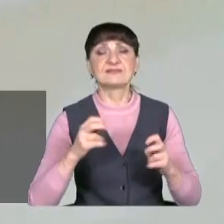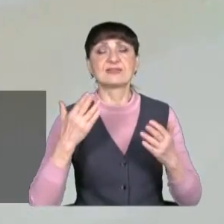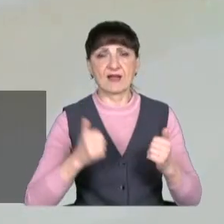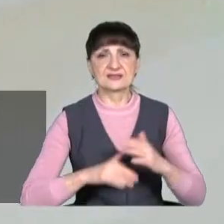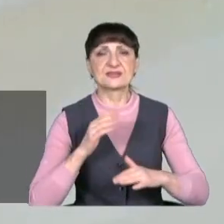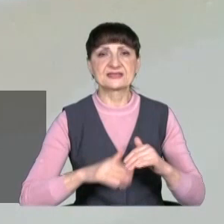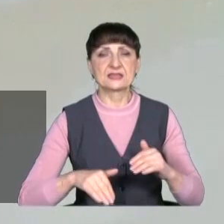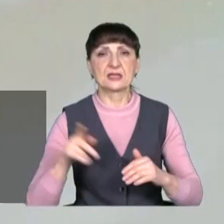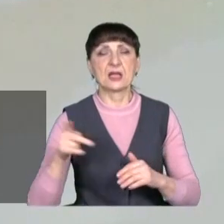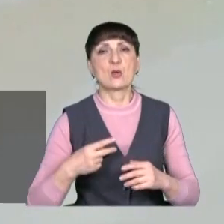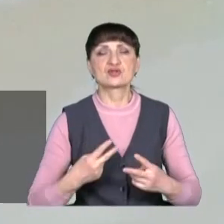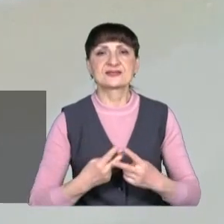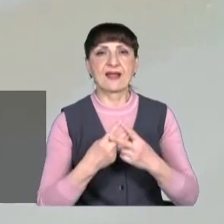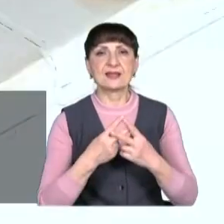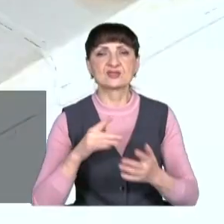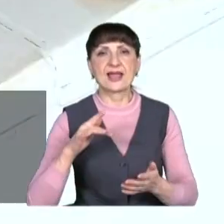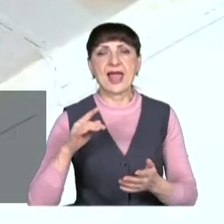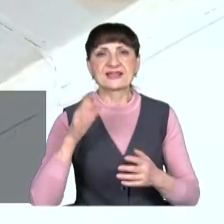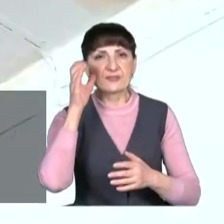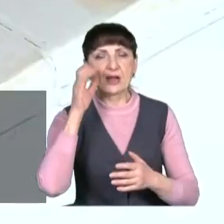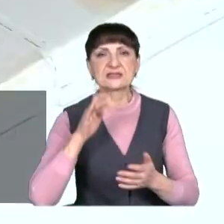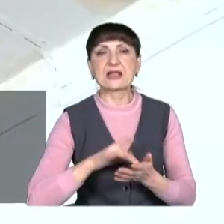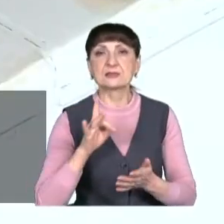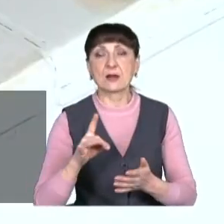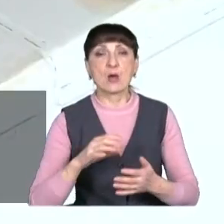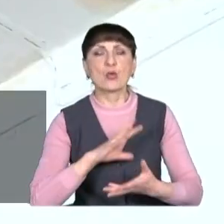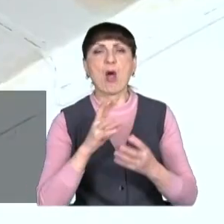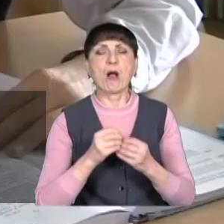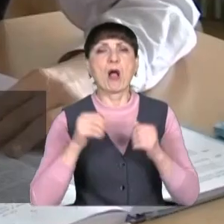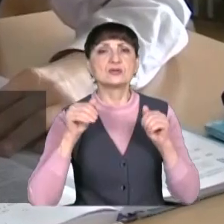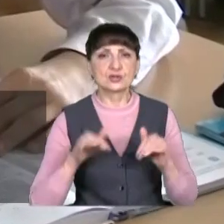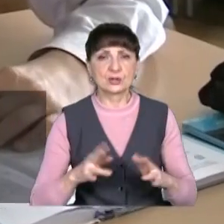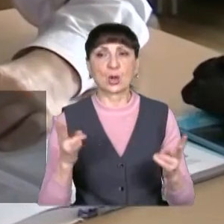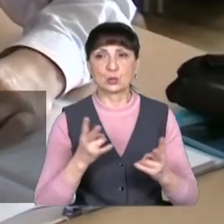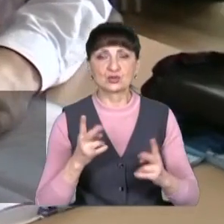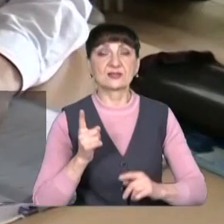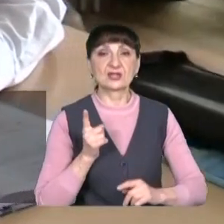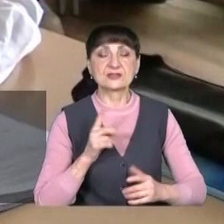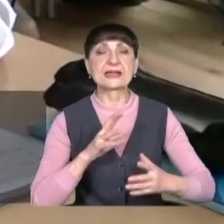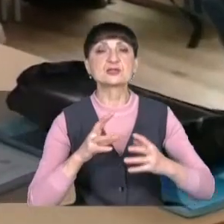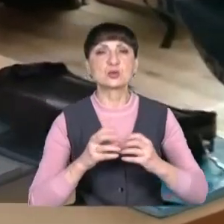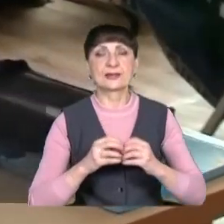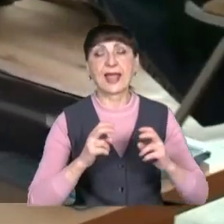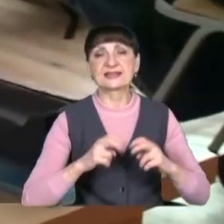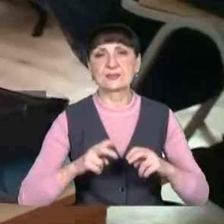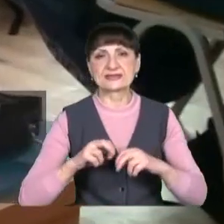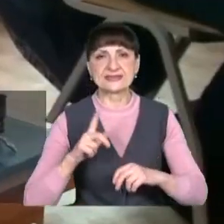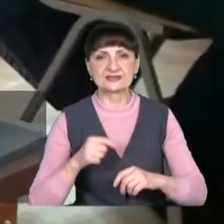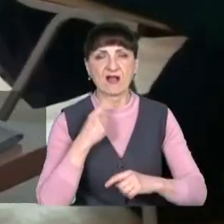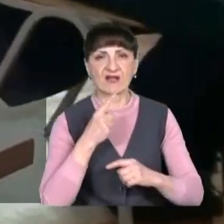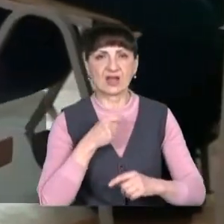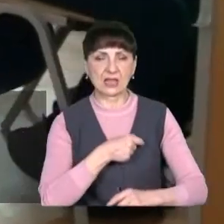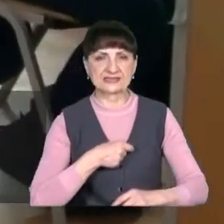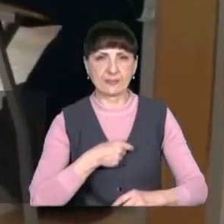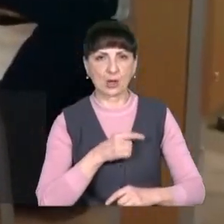специалисты столичного экспертного центра. Но чтобы вынести окончательное решение, необходимо дождаться результатов экспертизы, говорят